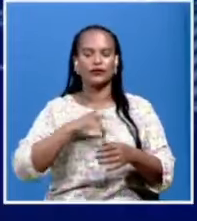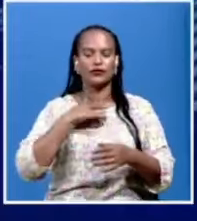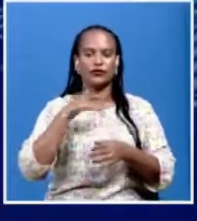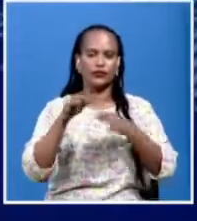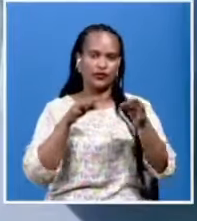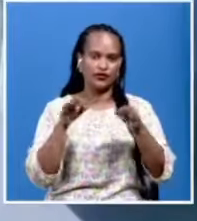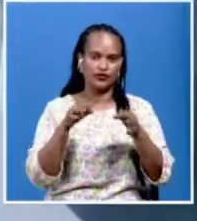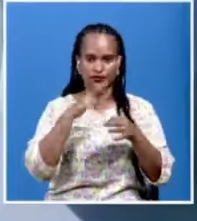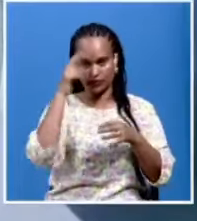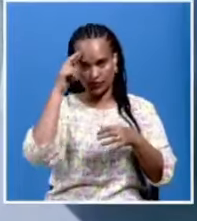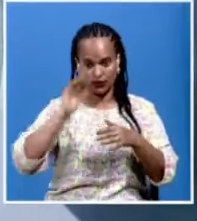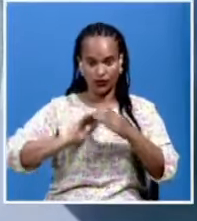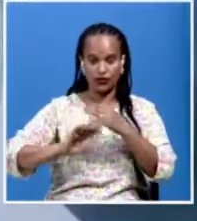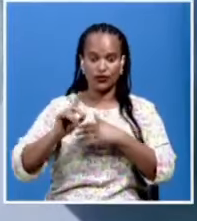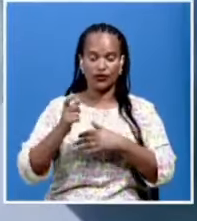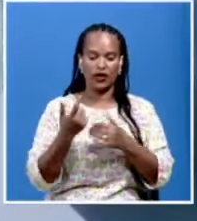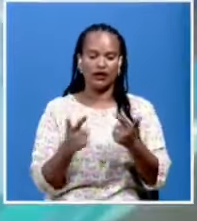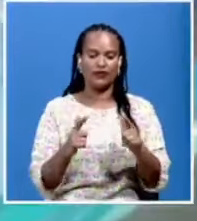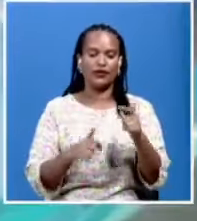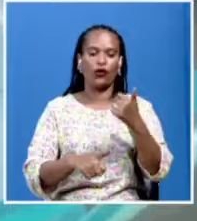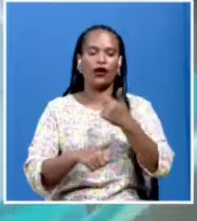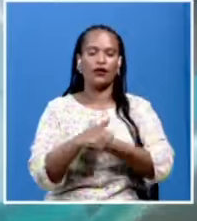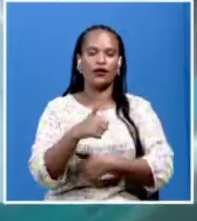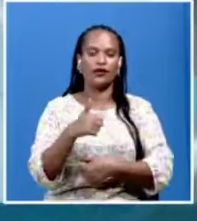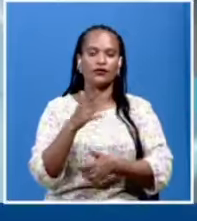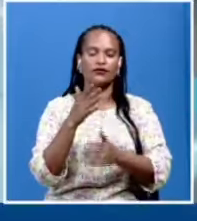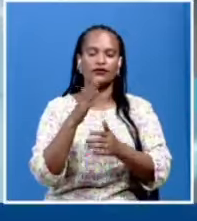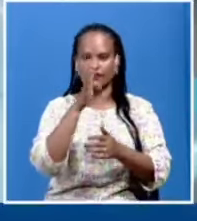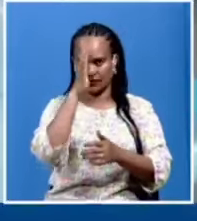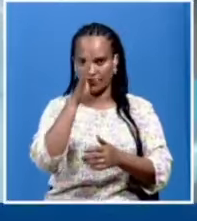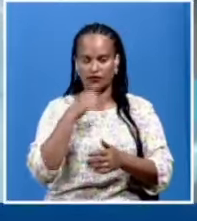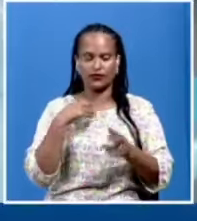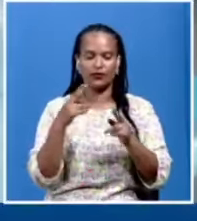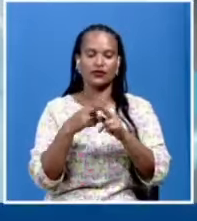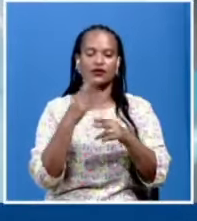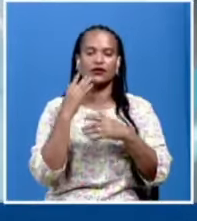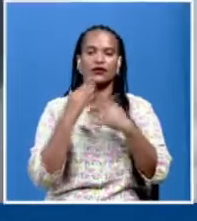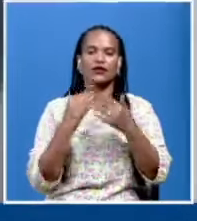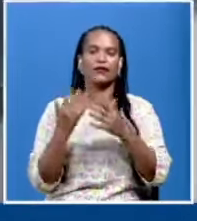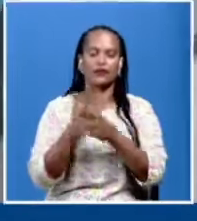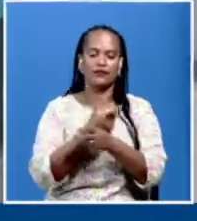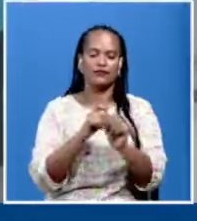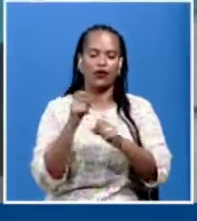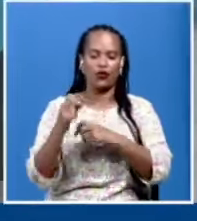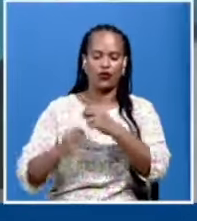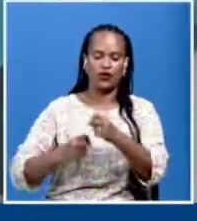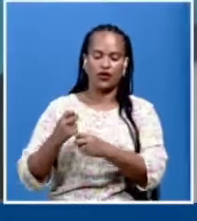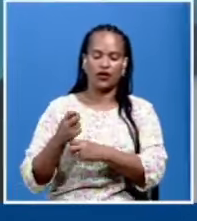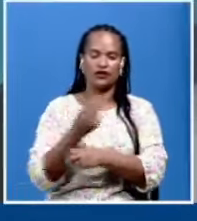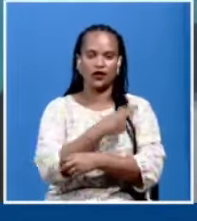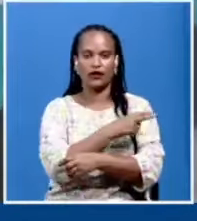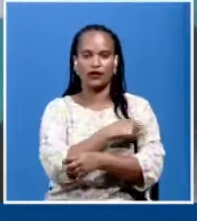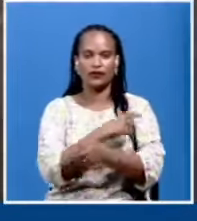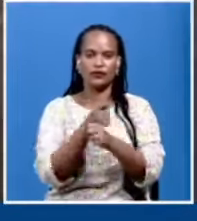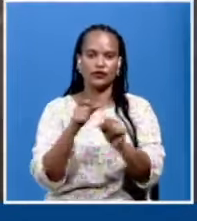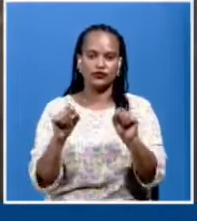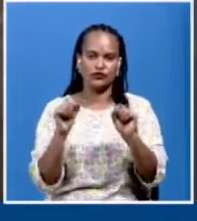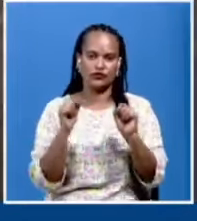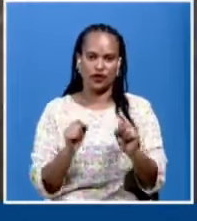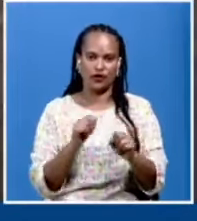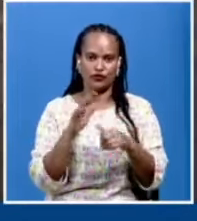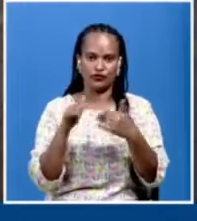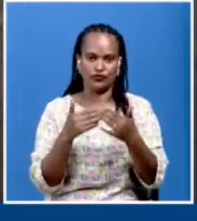ኣለዎም ብሰንኪ ወሊድ ኮነ ሓንደበታዊ ሓደገታት ይፍጠር ንዘሎ ሕፅረት ደም ንክምፍታሕ ወገናት ተሓኪሞም ንክድሕኑን ዝከኣል